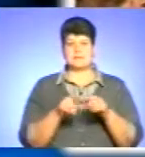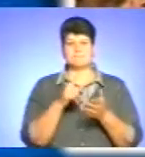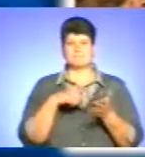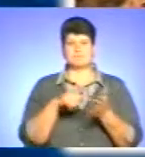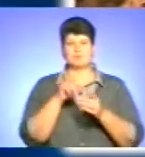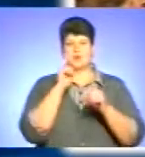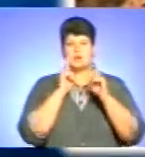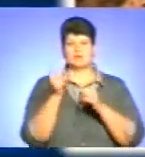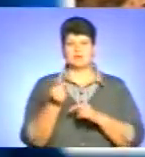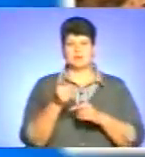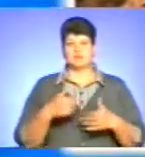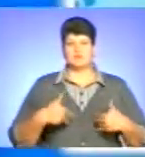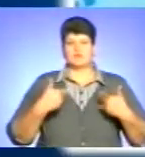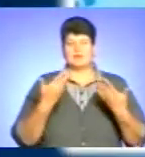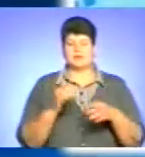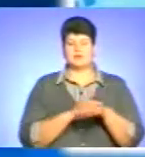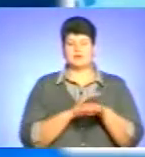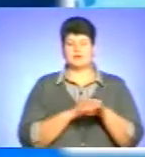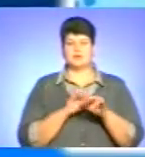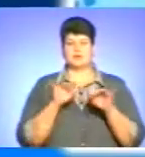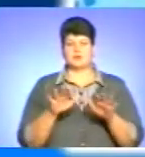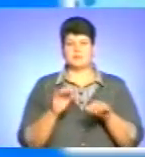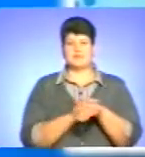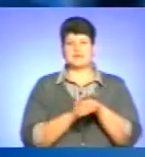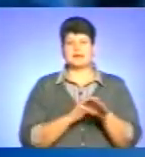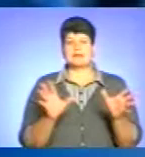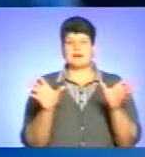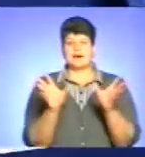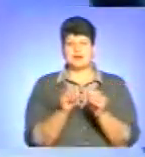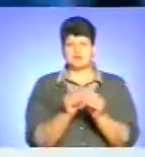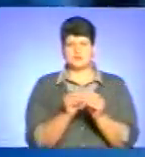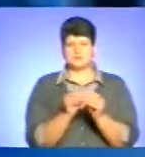радою Тернополя ініціювали благодійний марафон «Милосердя разом».